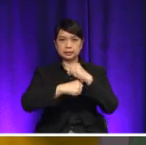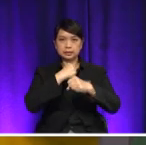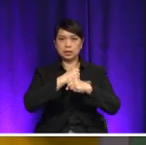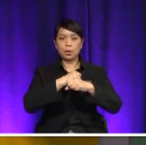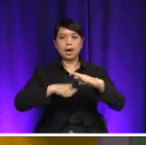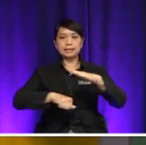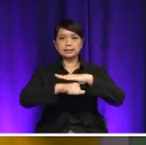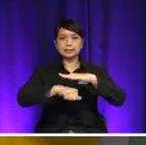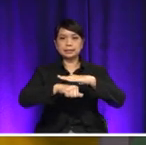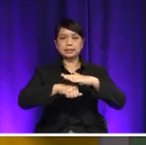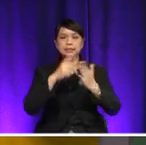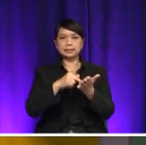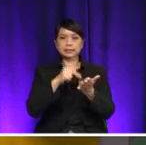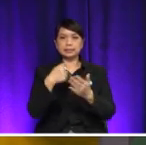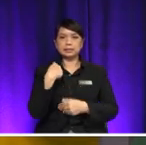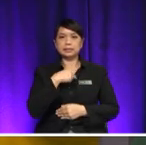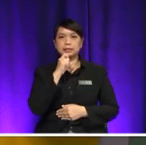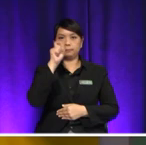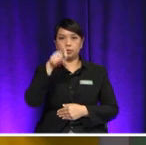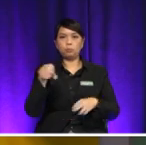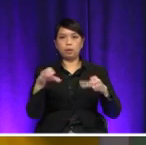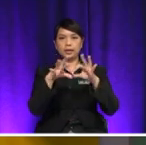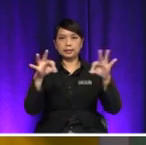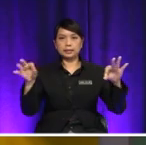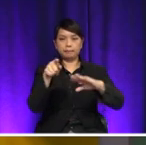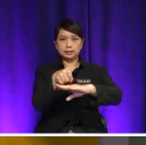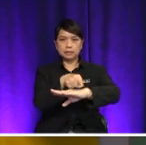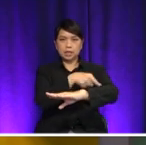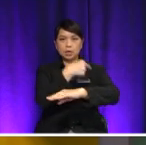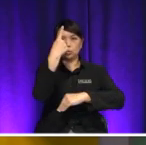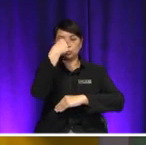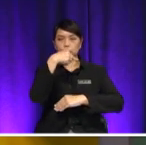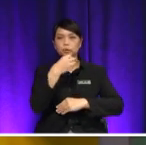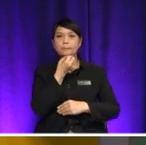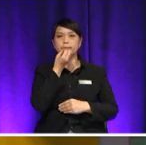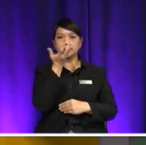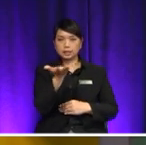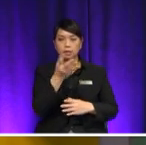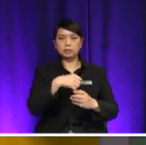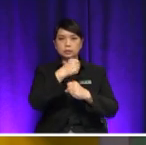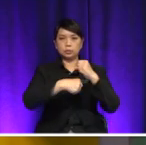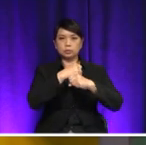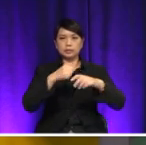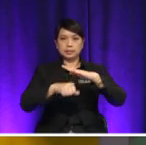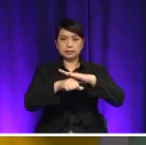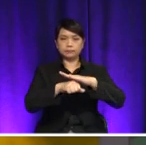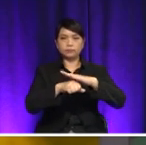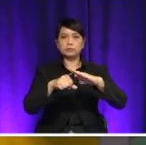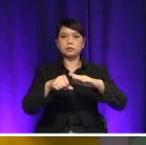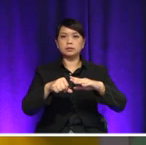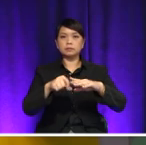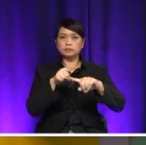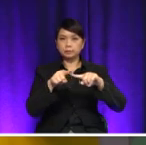kita tak perlu buat ayak tanya panjang untuk menunjukkan bahwa 2017 itu sebagai tahun asas memadai dengan mengsamarkan